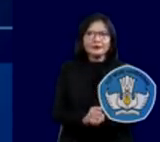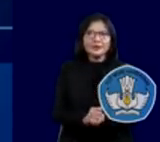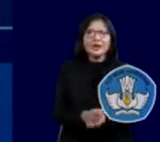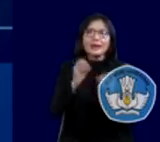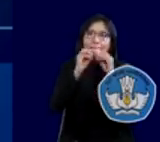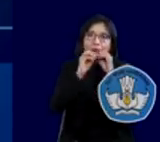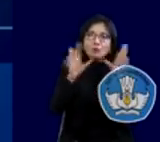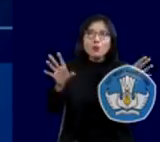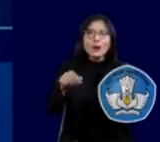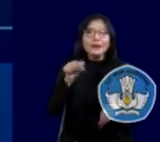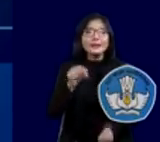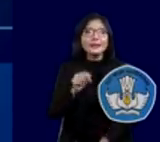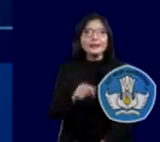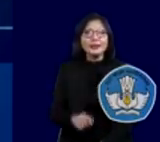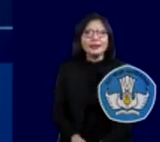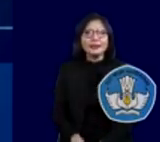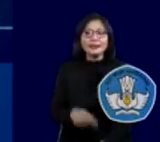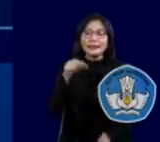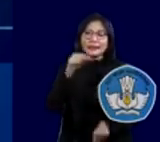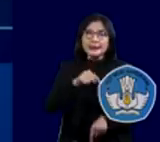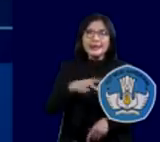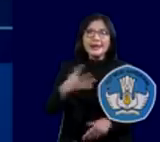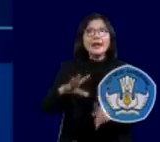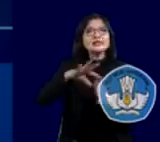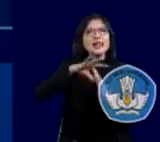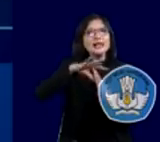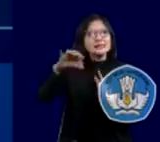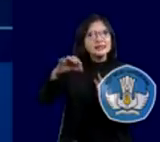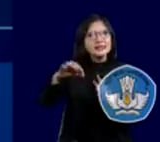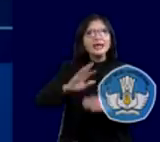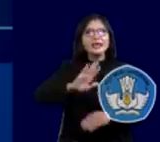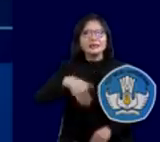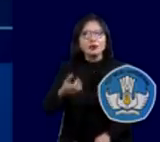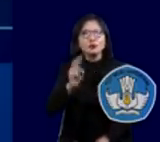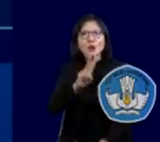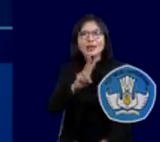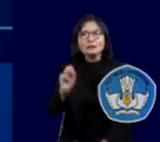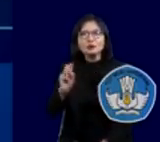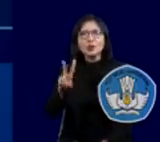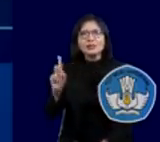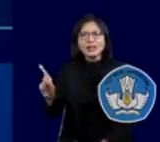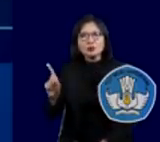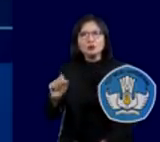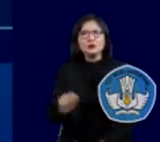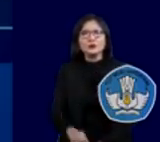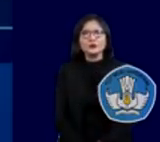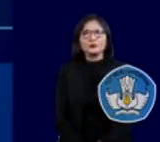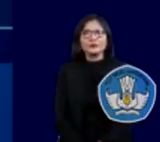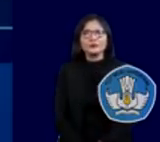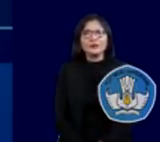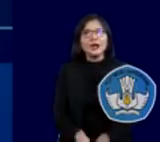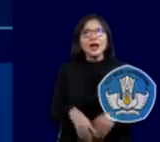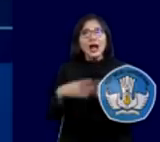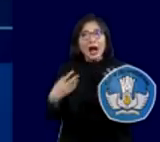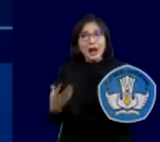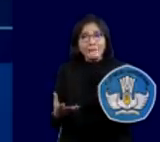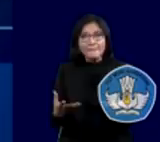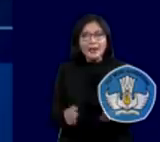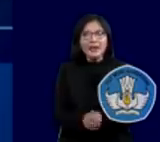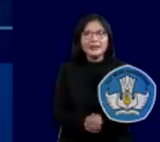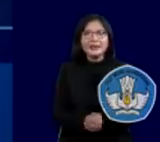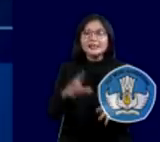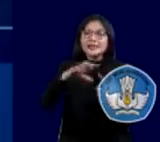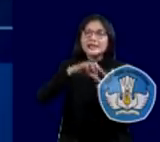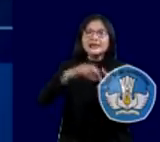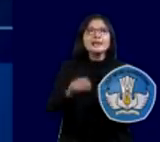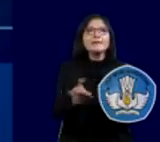ini dipastikan bahwa ini adalah seleksi di tahun 2021. Jadinya apa yang membuat seleksi ini berbeda